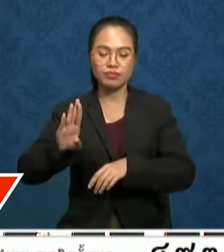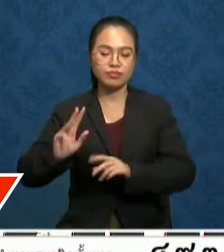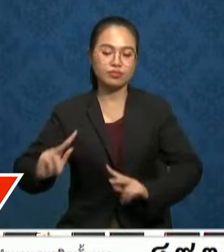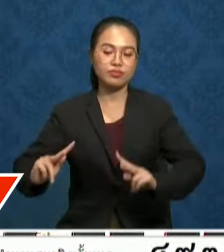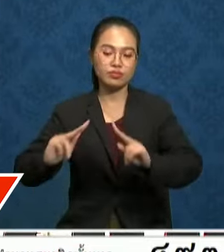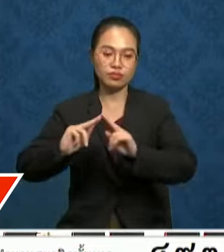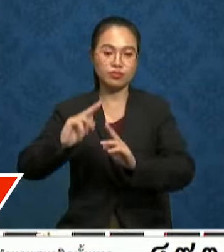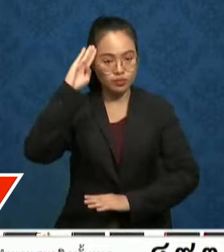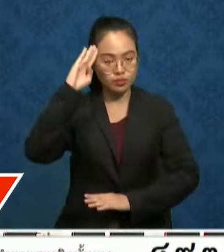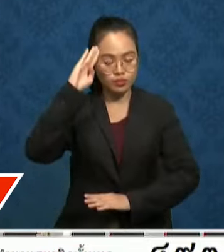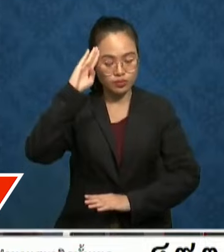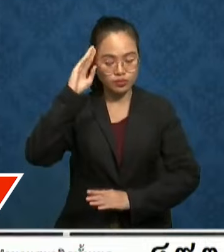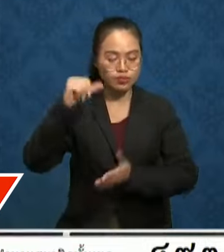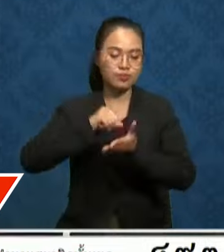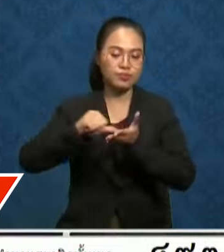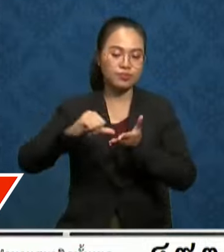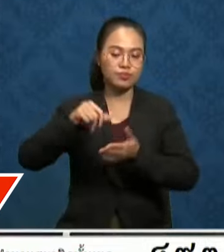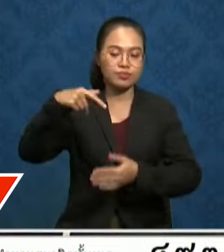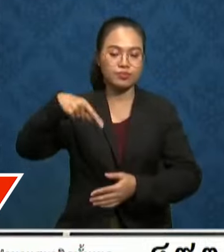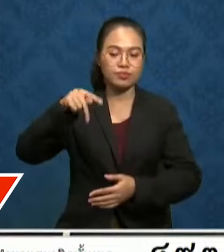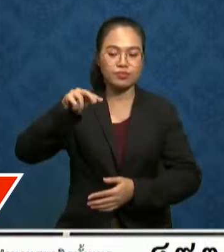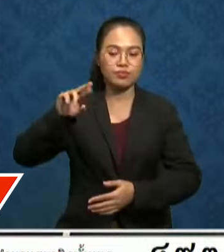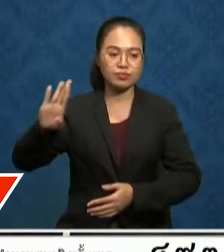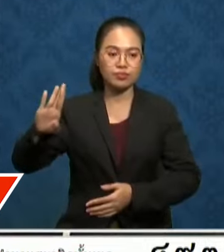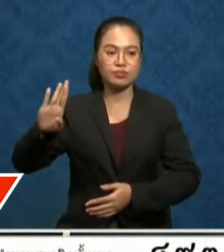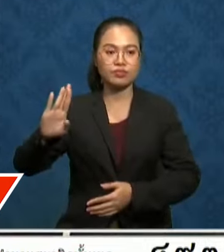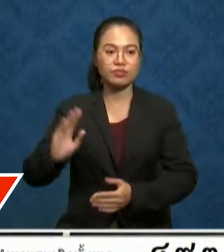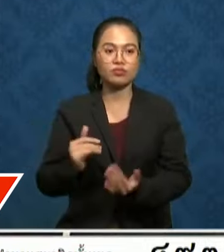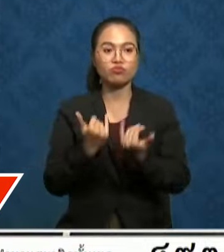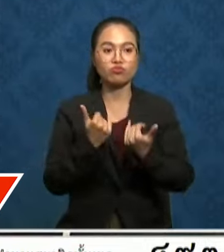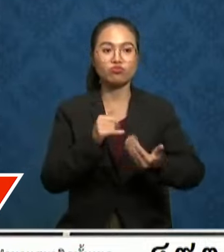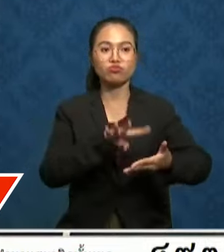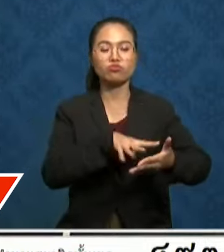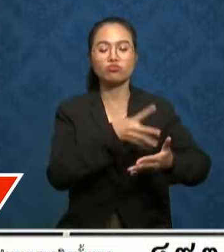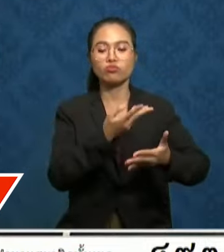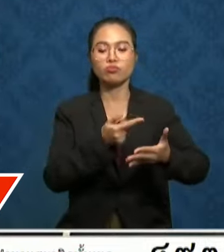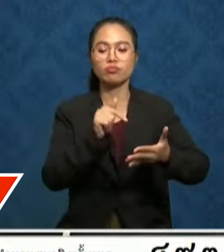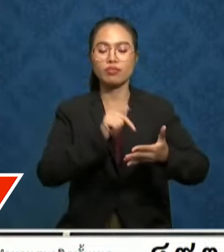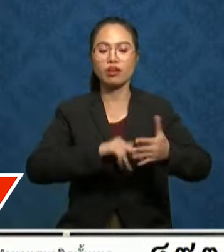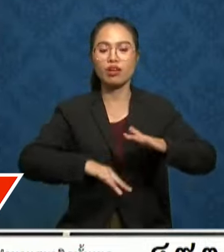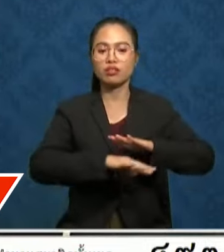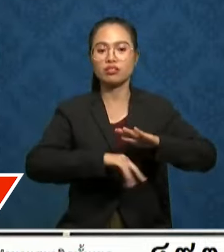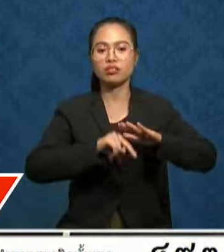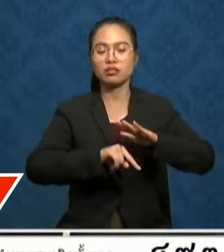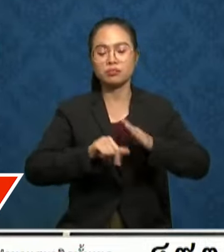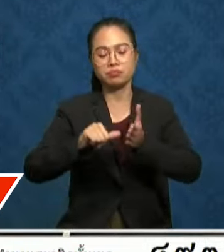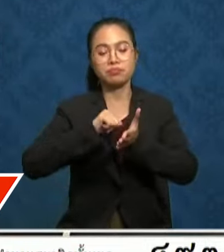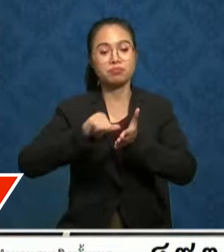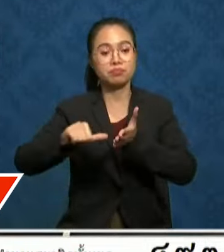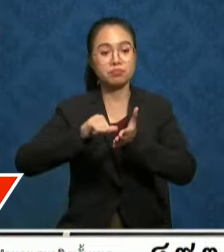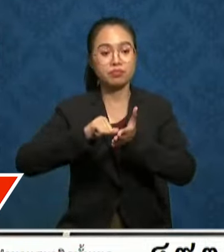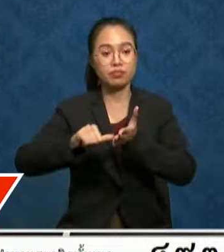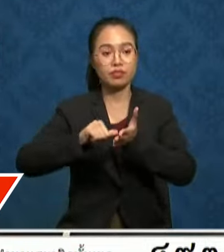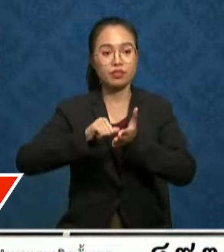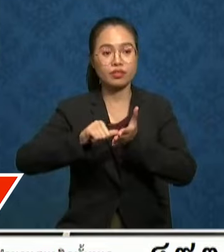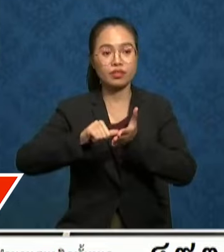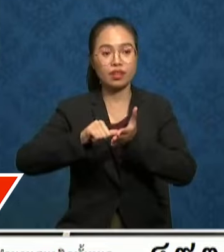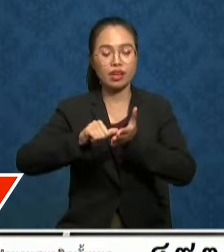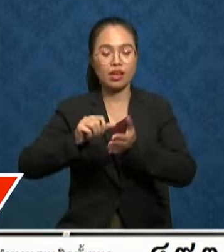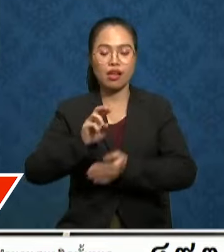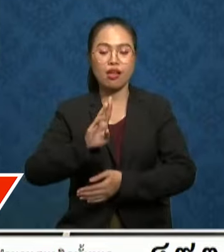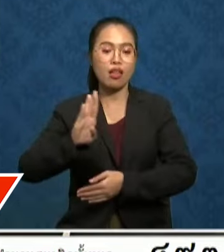บับที่พ.ศ.ผมเรียนท่านประธานอย่างนี้นะครับในตัวร่างพระราชบัญญัติฉบับนี้มีการแก้ไขเพิ่มเติมพระราชบัญญัติจัดระเ